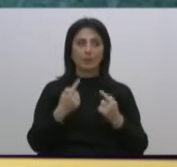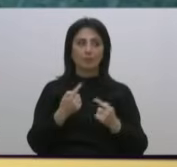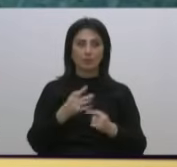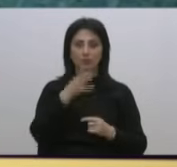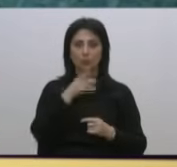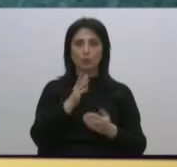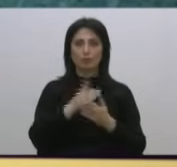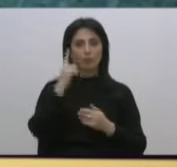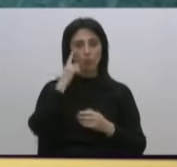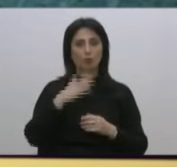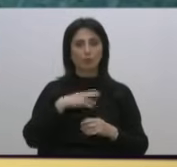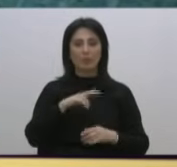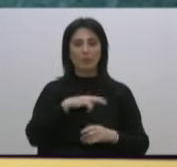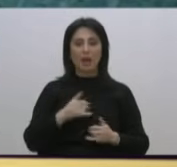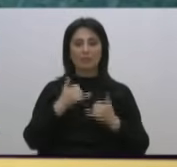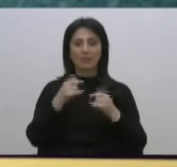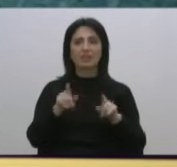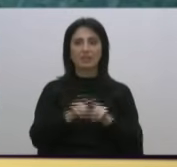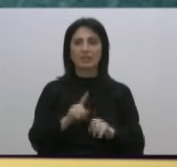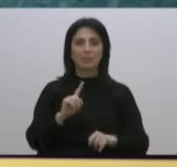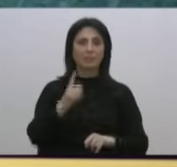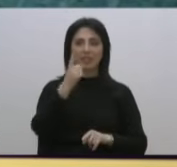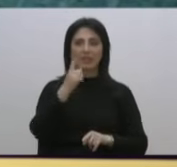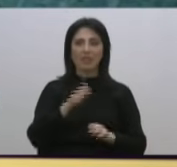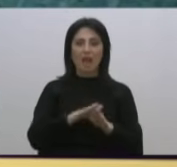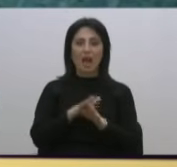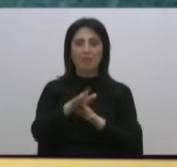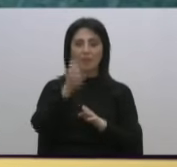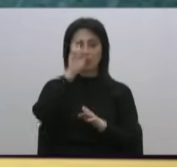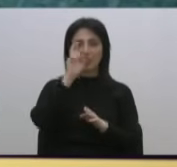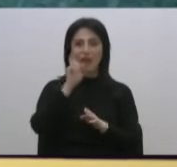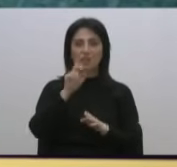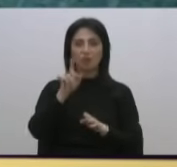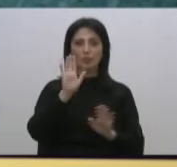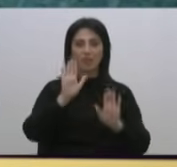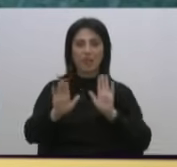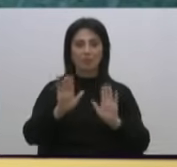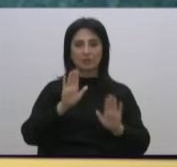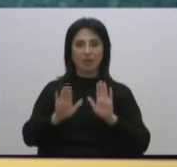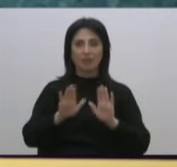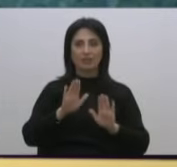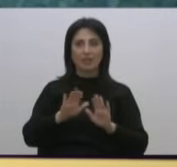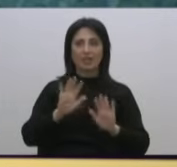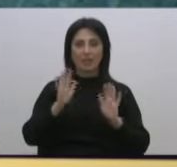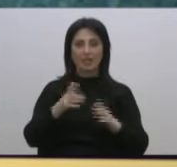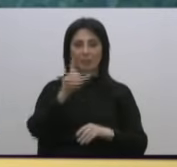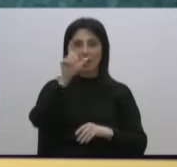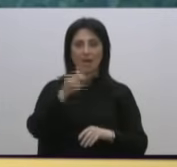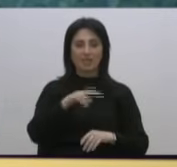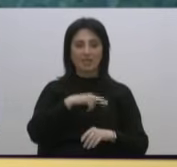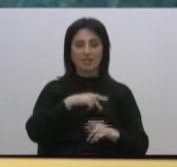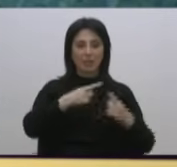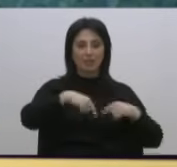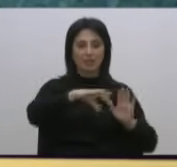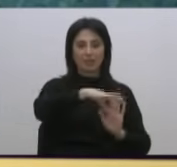მნიშვნელოვანი მომენტი არის, ფიქრობ, ჩვენი პარლამენტისთვისაც. პირველად აღმასრულებელი ხელისუფლების ხელმძღვანელი ხდება ადამიანი